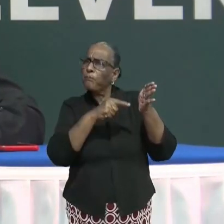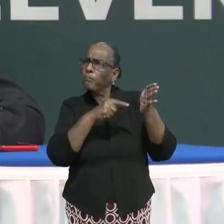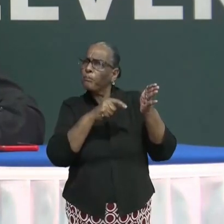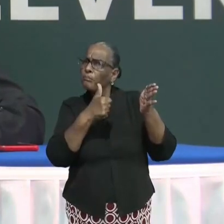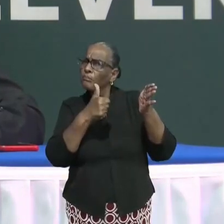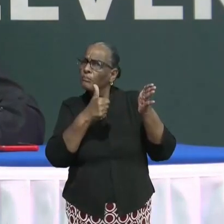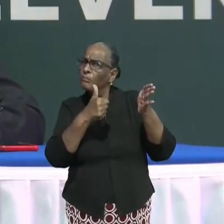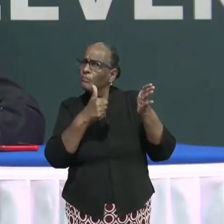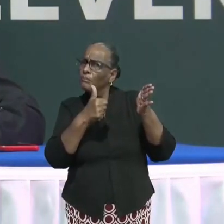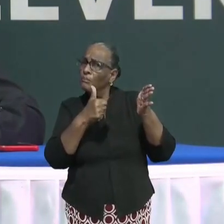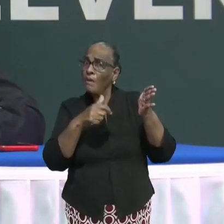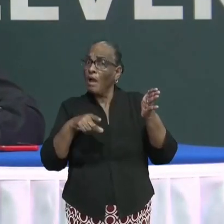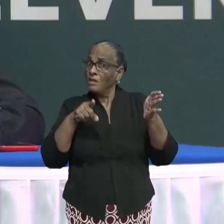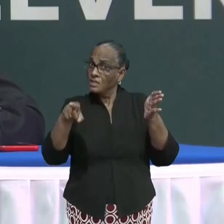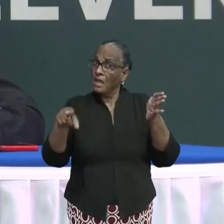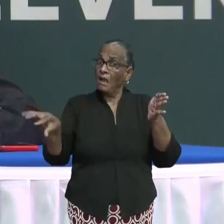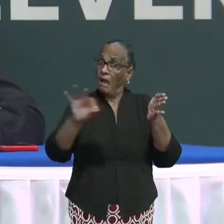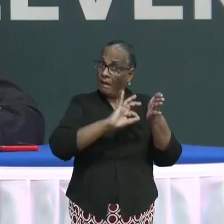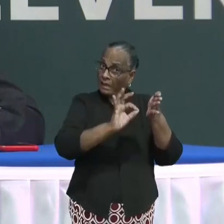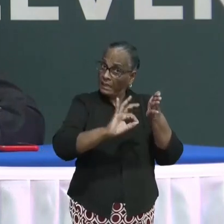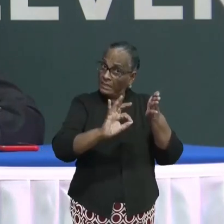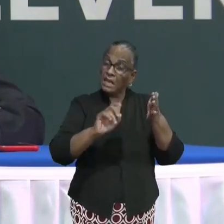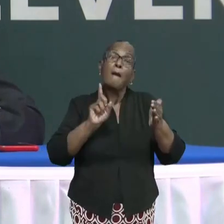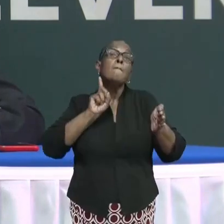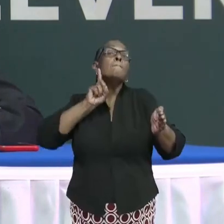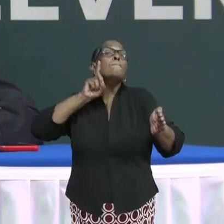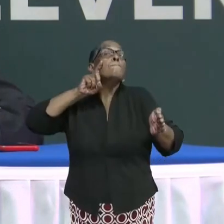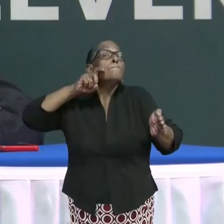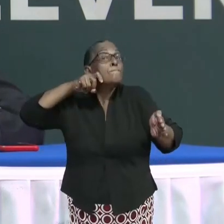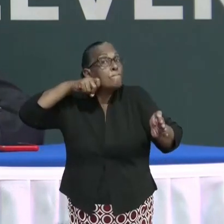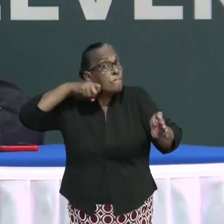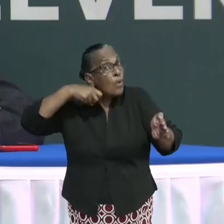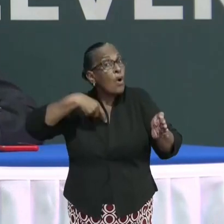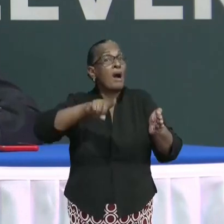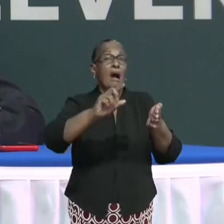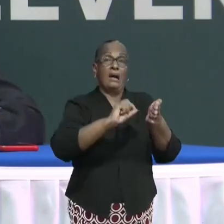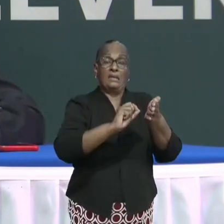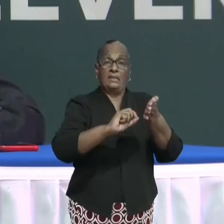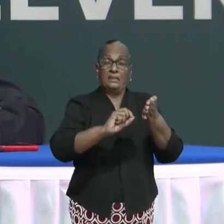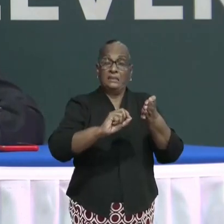En if je kon registreren naar uno vanaf Tamara,